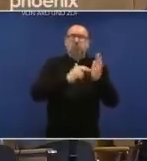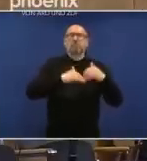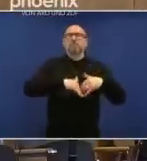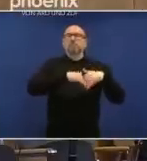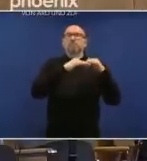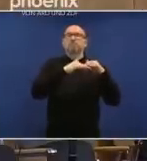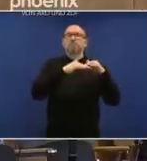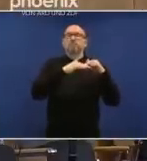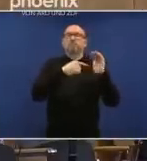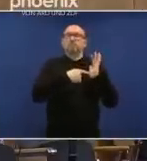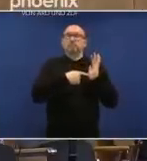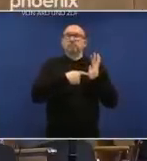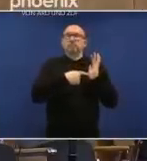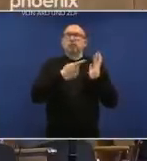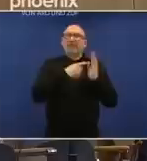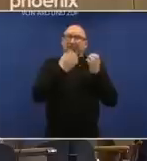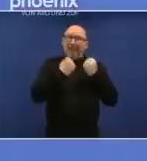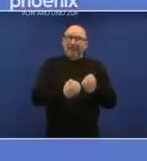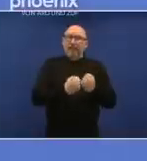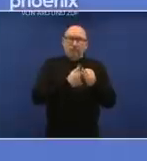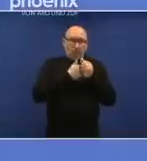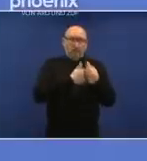auf